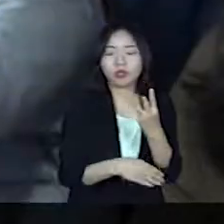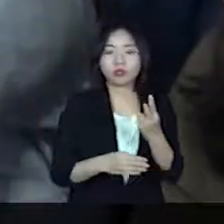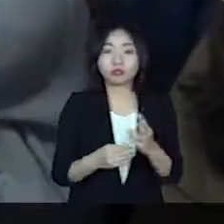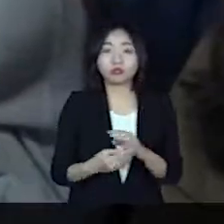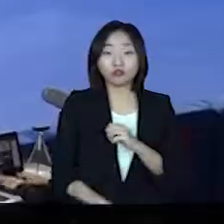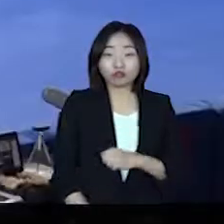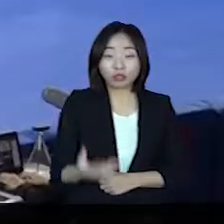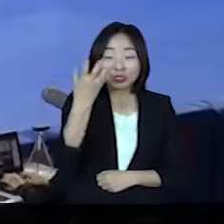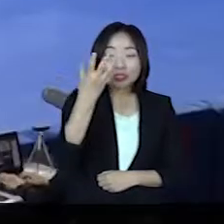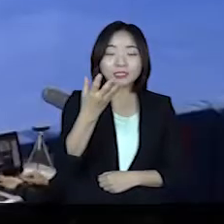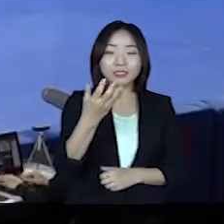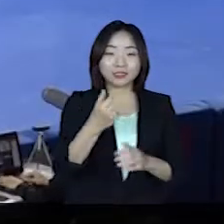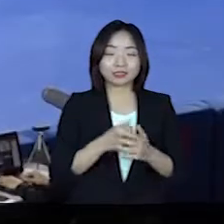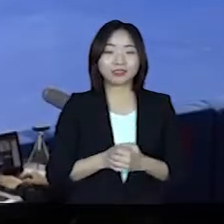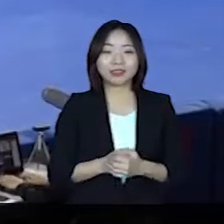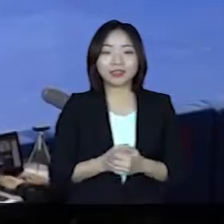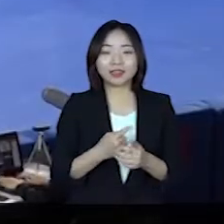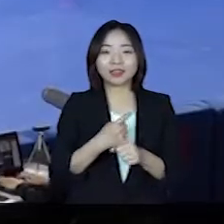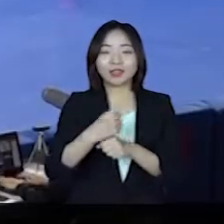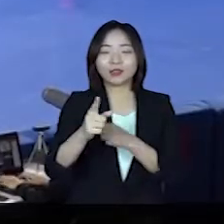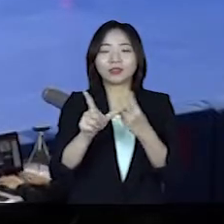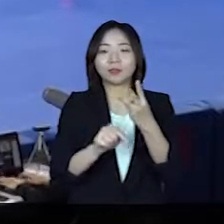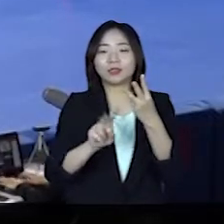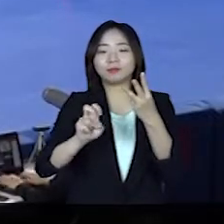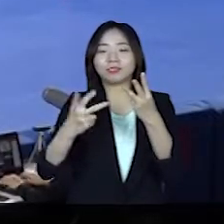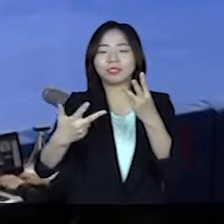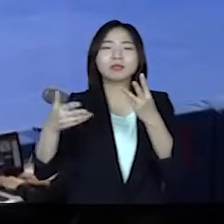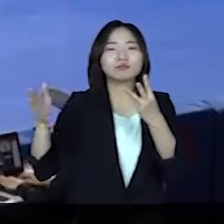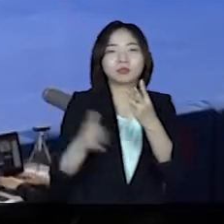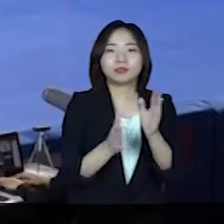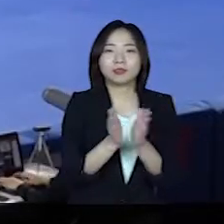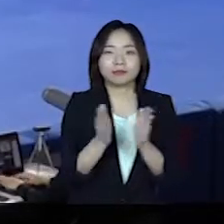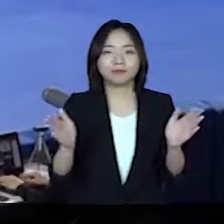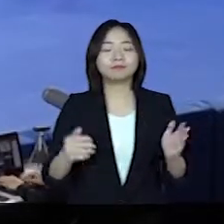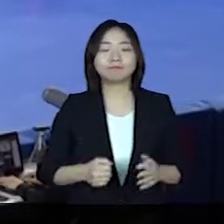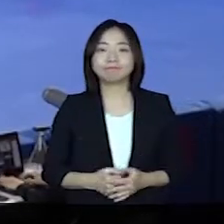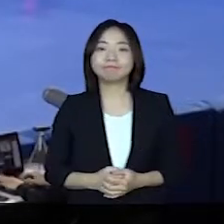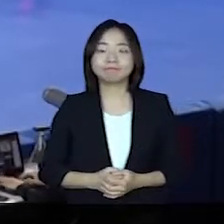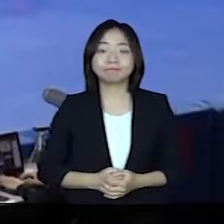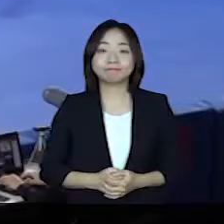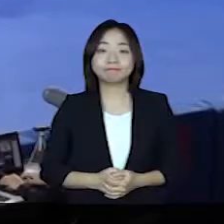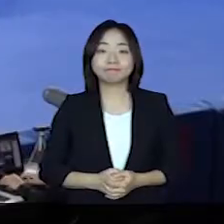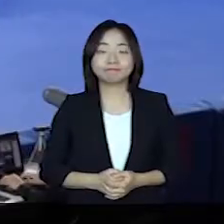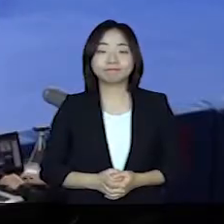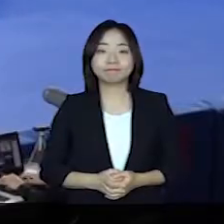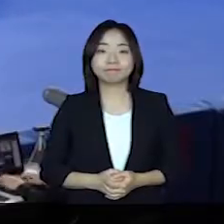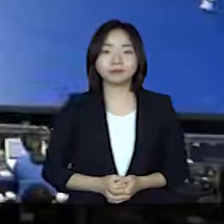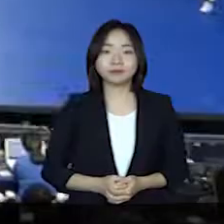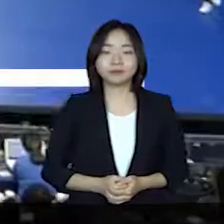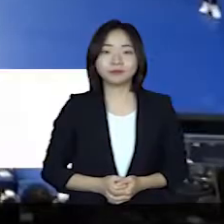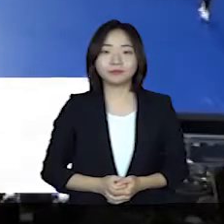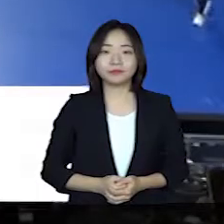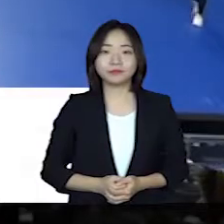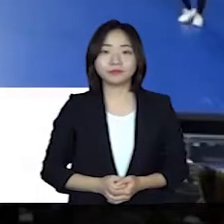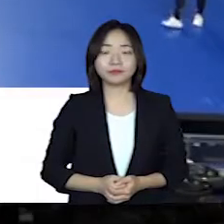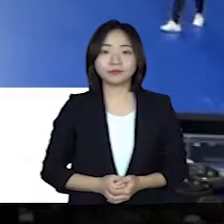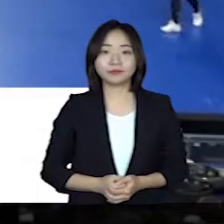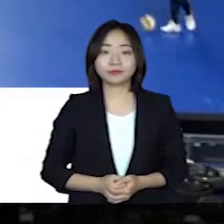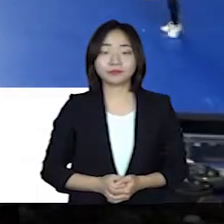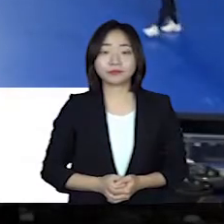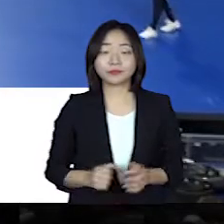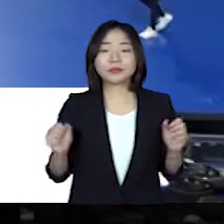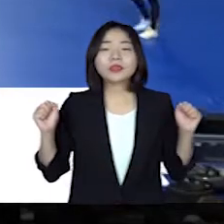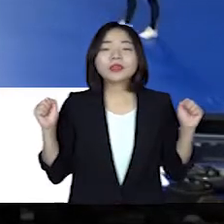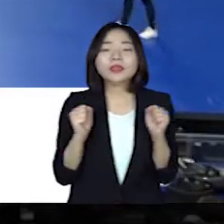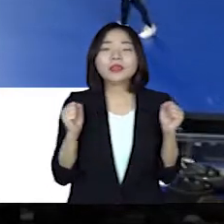21일부터, 우승팀을 가리는 챔피언 결정전은 내년 3월 27일부터 시작됩니다. 겨울